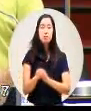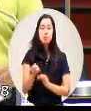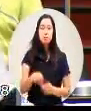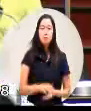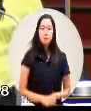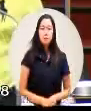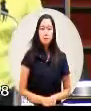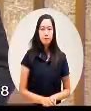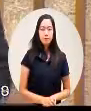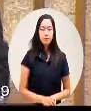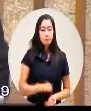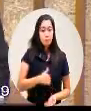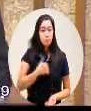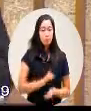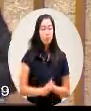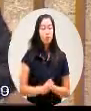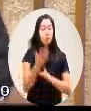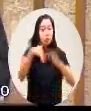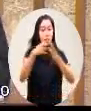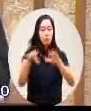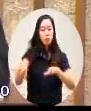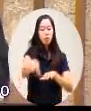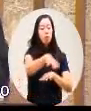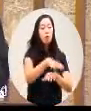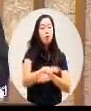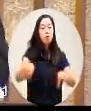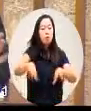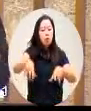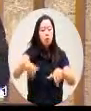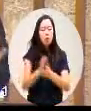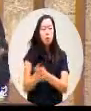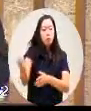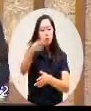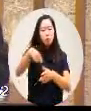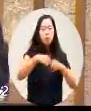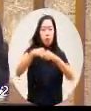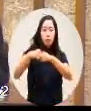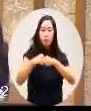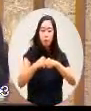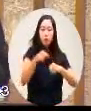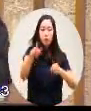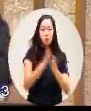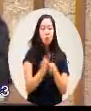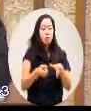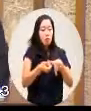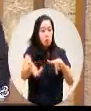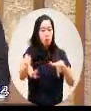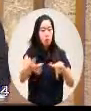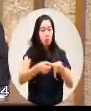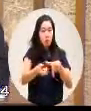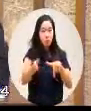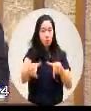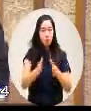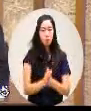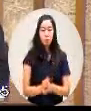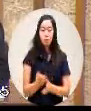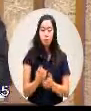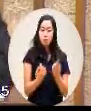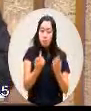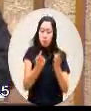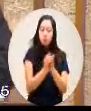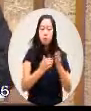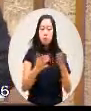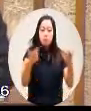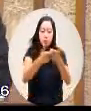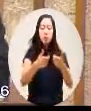近有学校的闲置空间，那大家宿舍要争的时阵，阮是用公开的方式的，安尼是较合适的定数